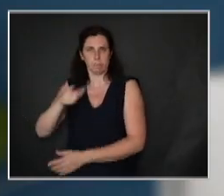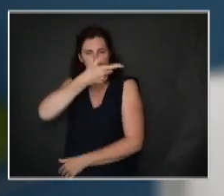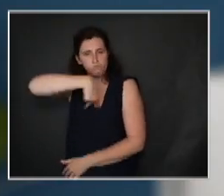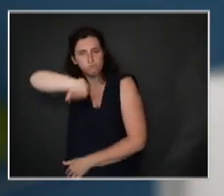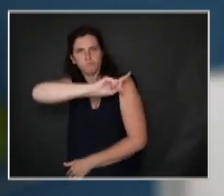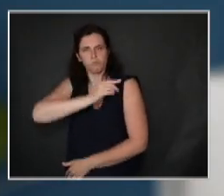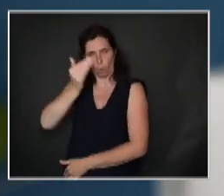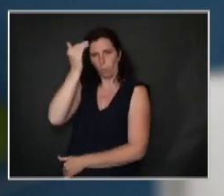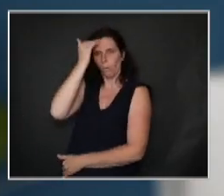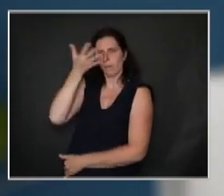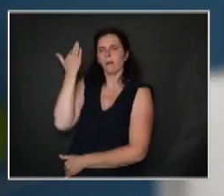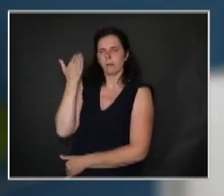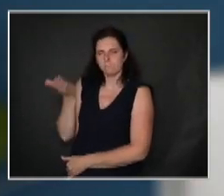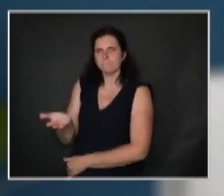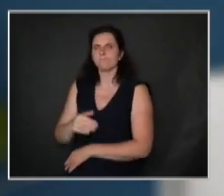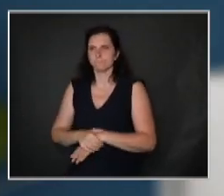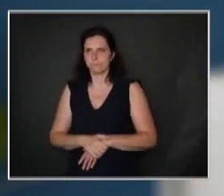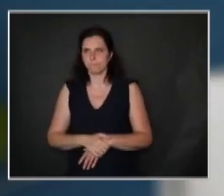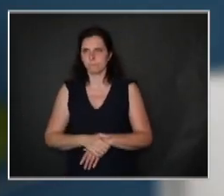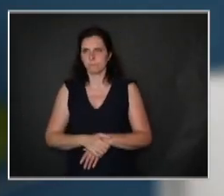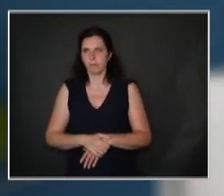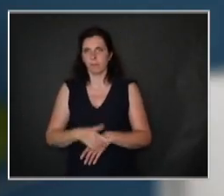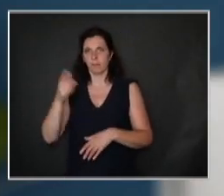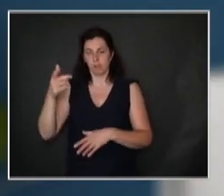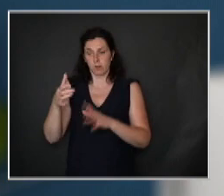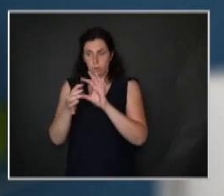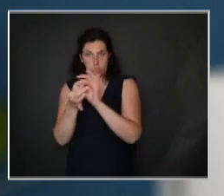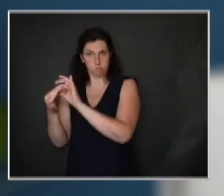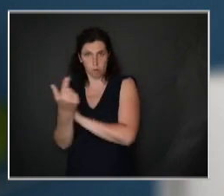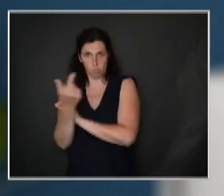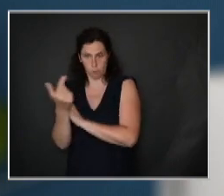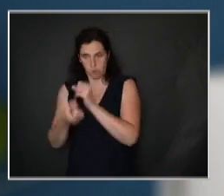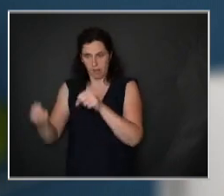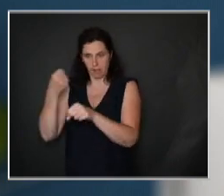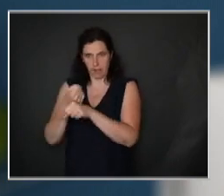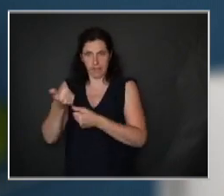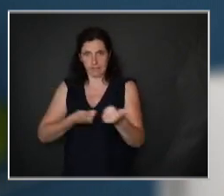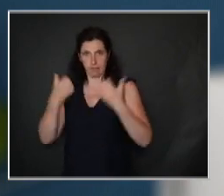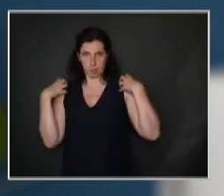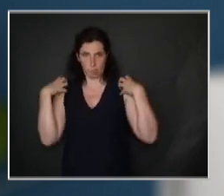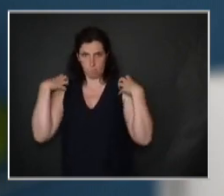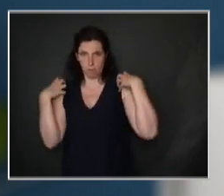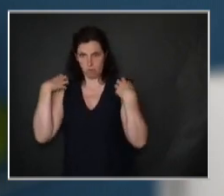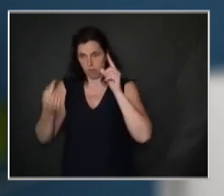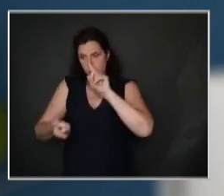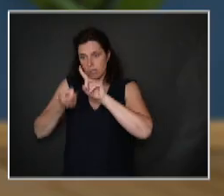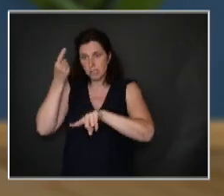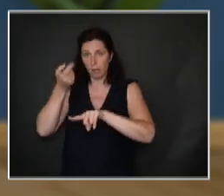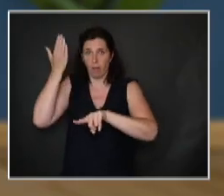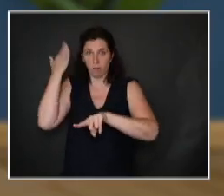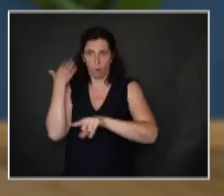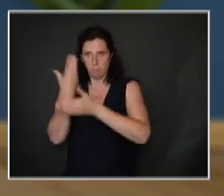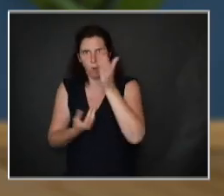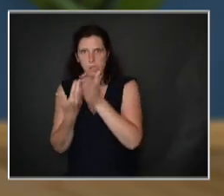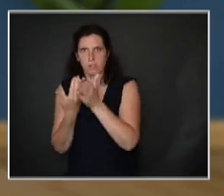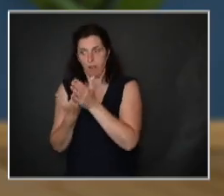vous ont connu. A fondé avec lui le service de rhumatologie, une spécialité manquante à l'époque à